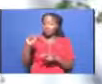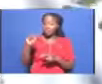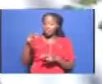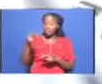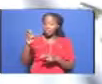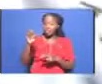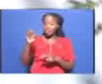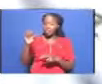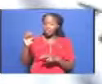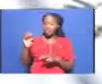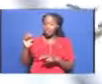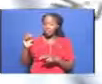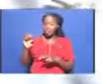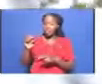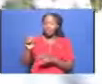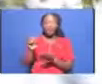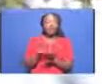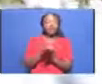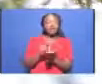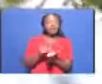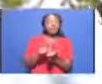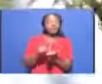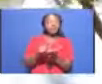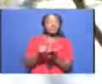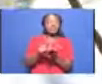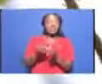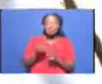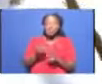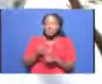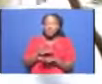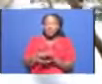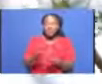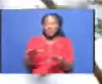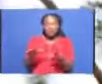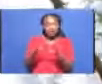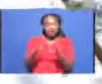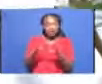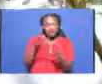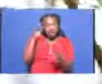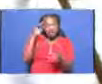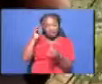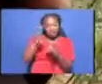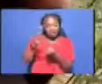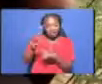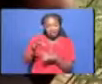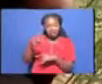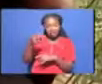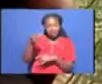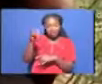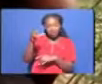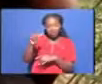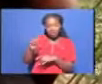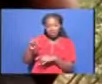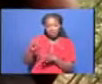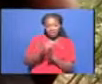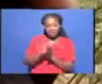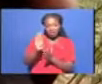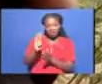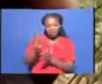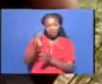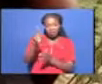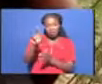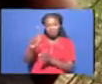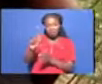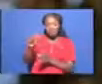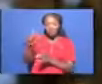Alichukua hizo mbegu akazileta Tana River. Na sababu ni kuwa area ya Hola, Bura kulikuwa hakuna dalili